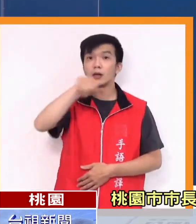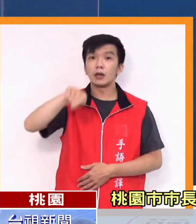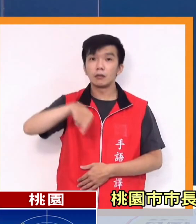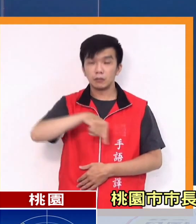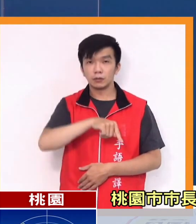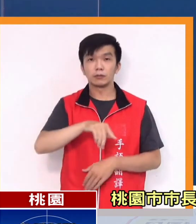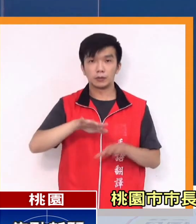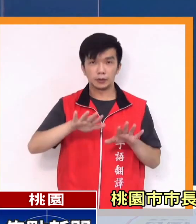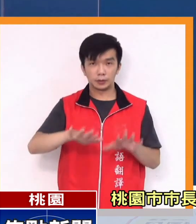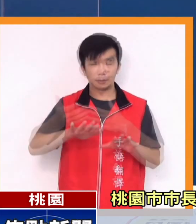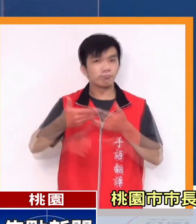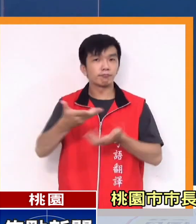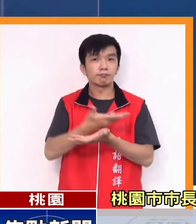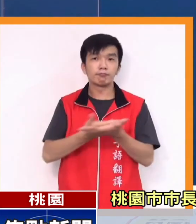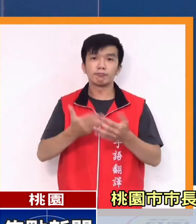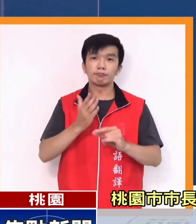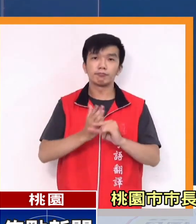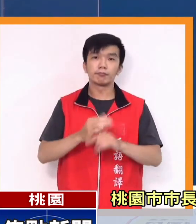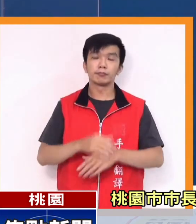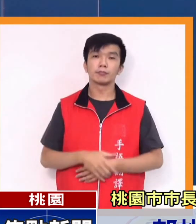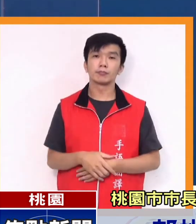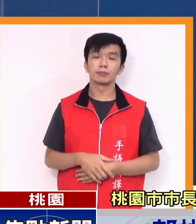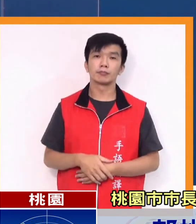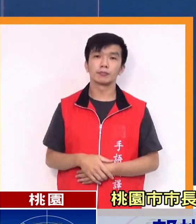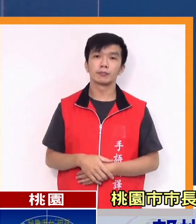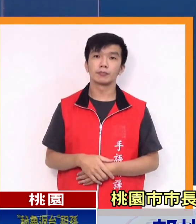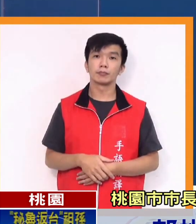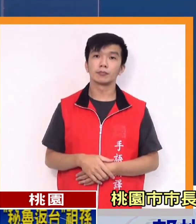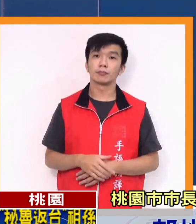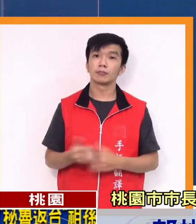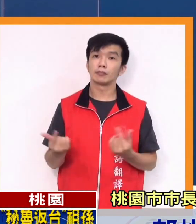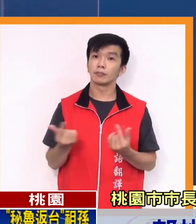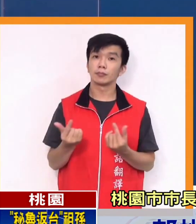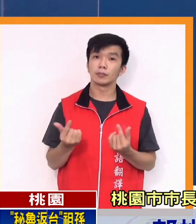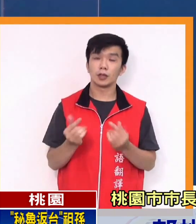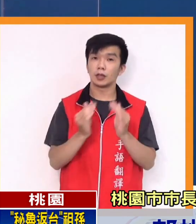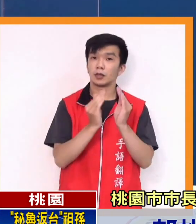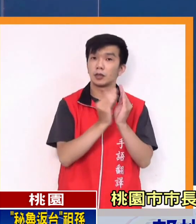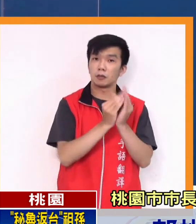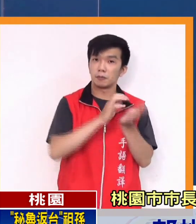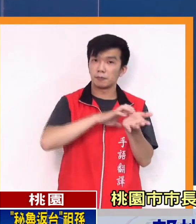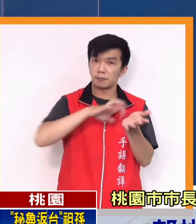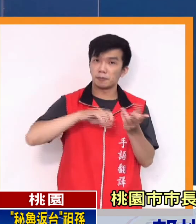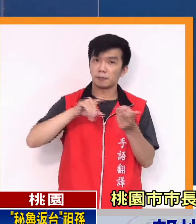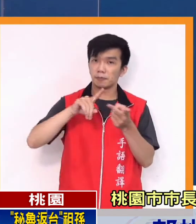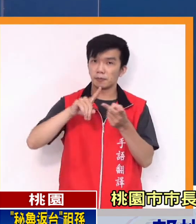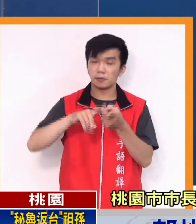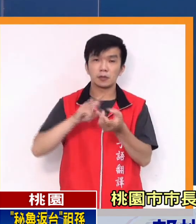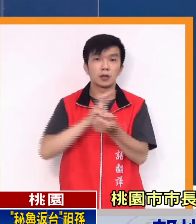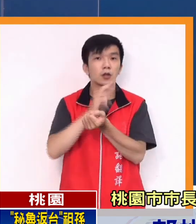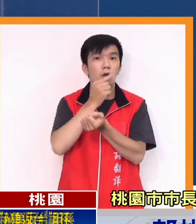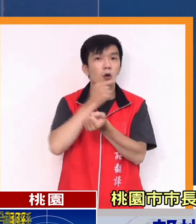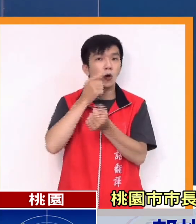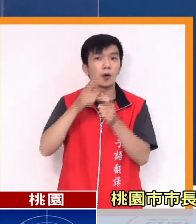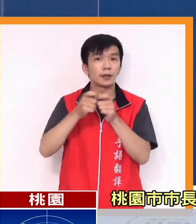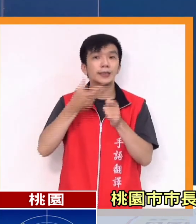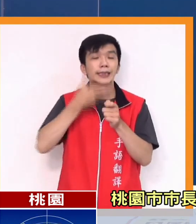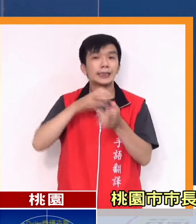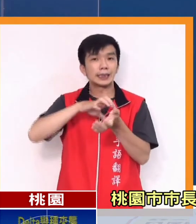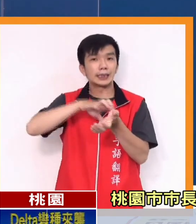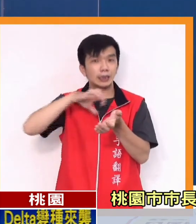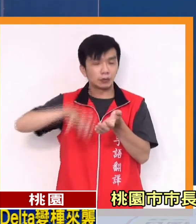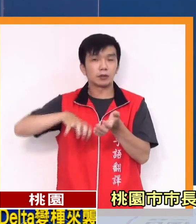位住在八零四，布桃，还有这个林口长庚医院来收治这些转出